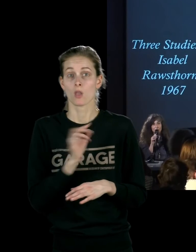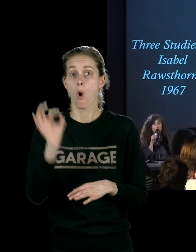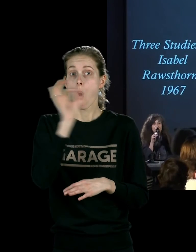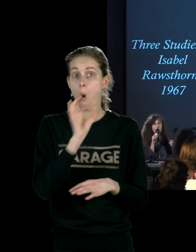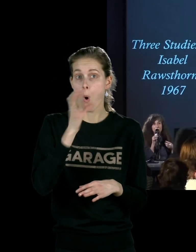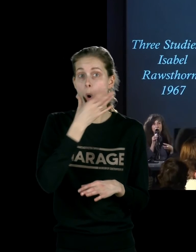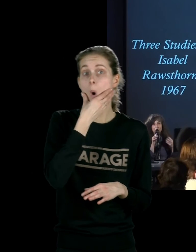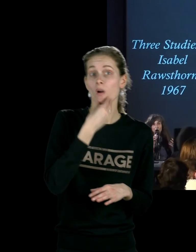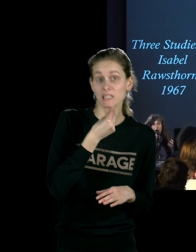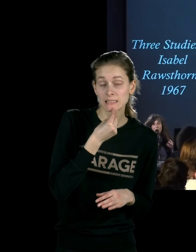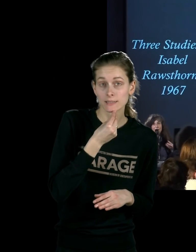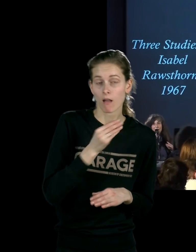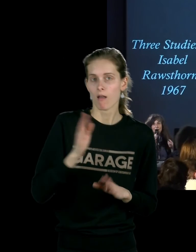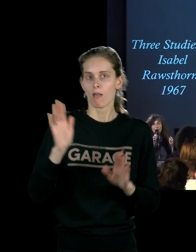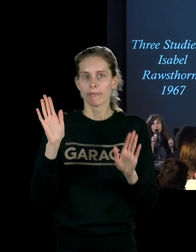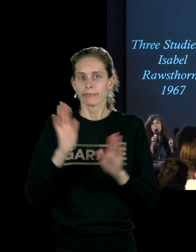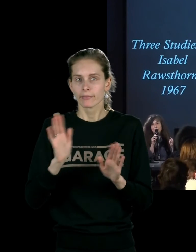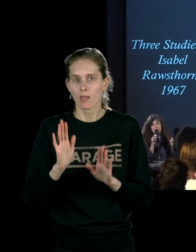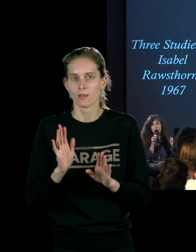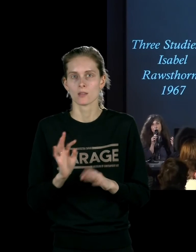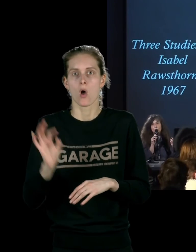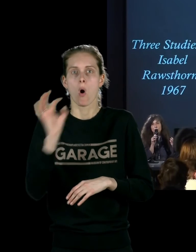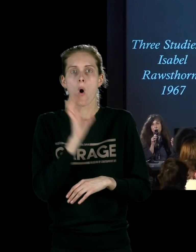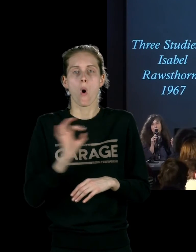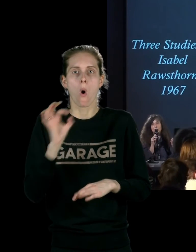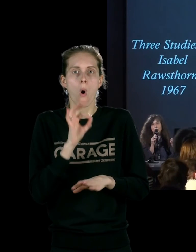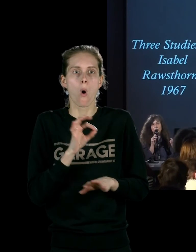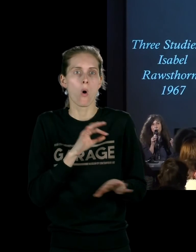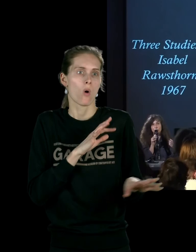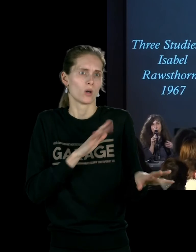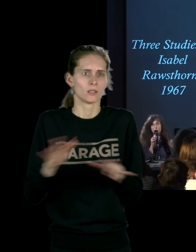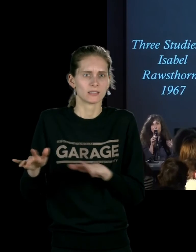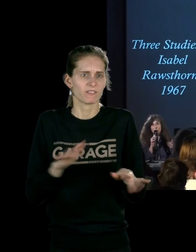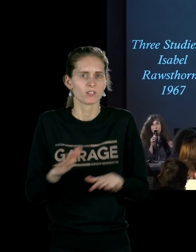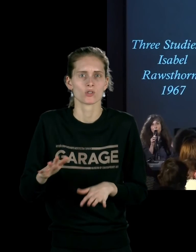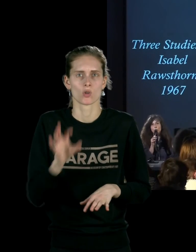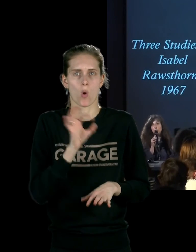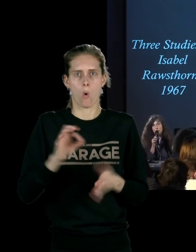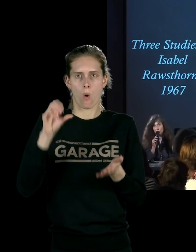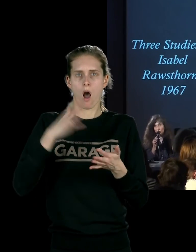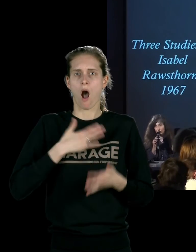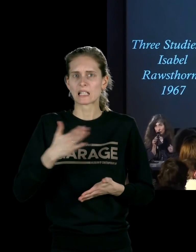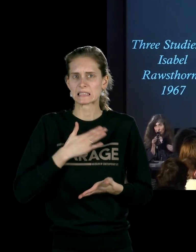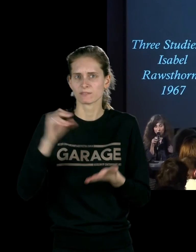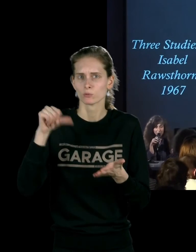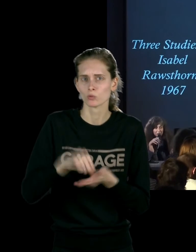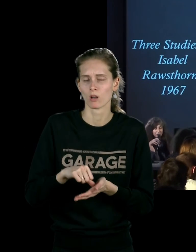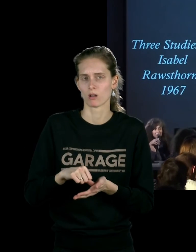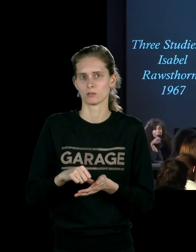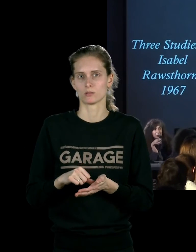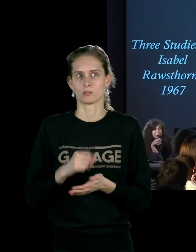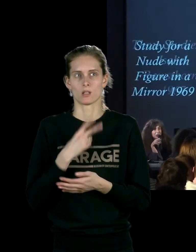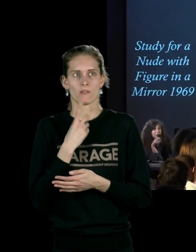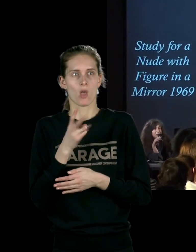это история вот той самой интенсивности присутствия физического, которую мы воспринимаем как боль или как уродство, которое мы не